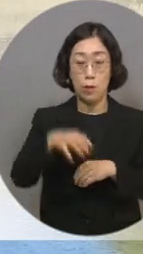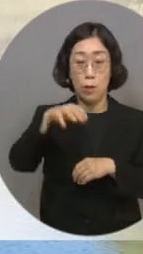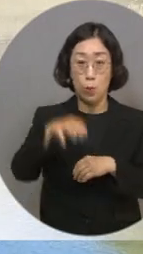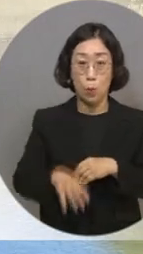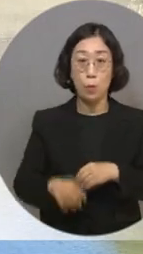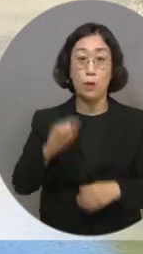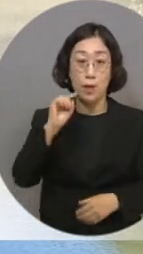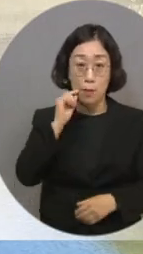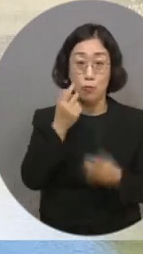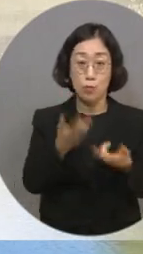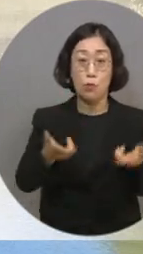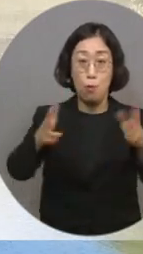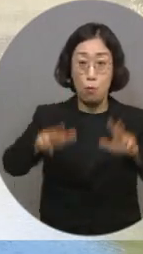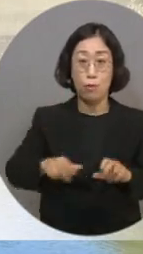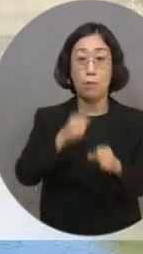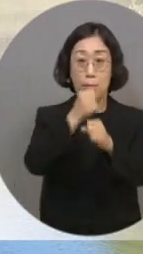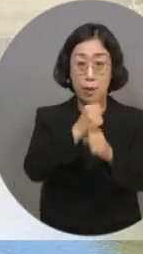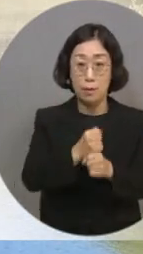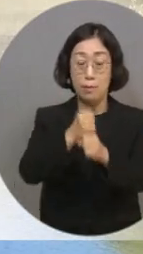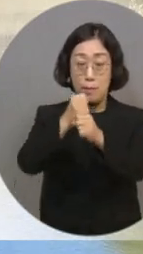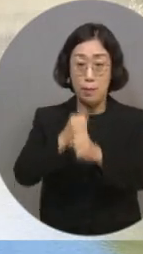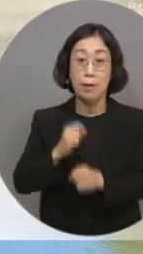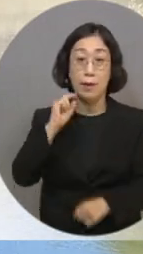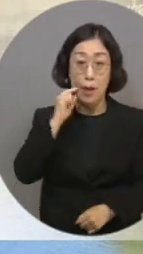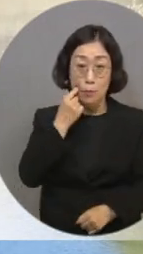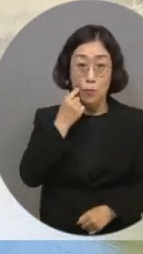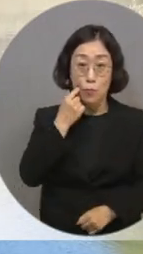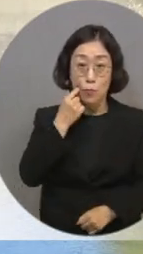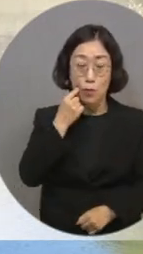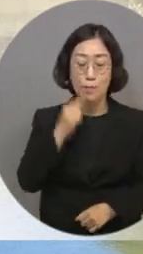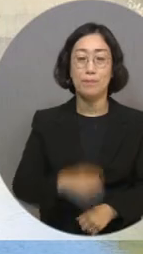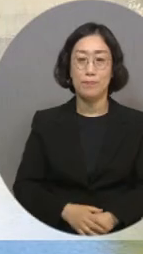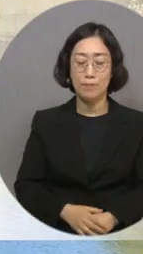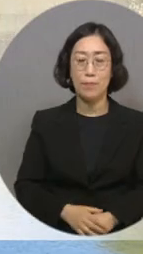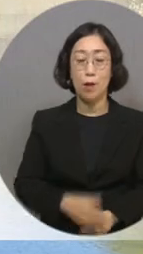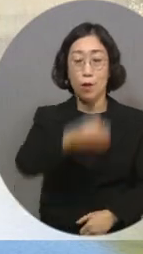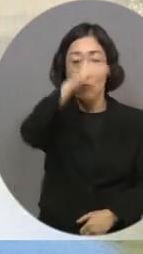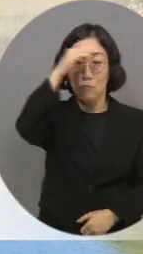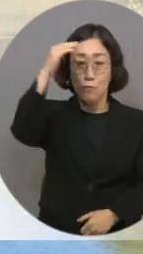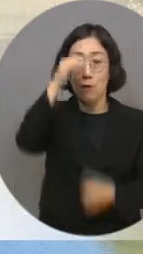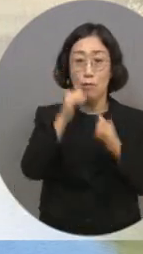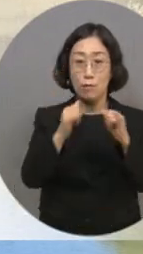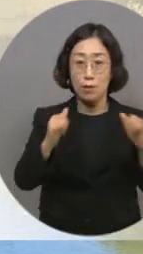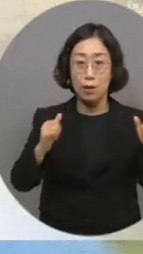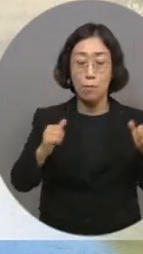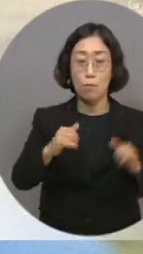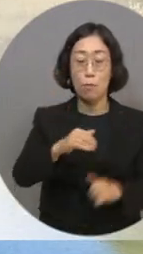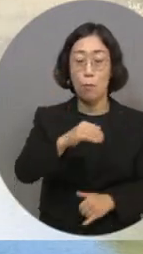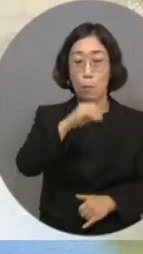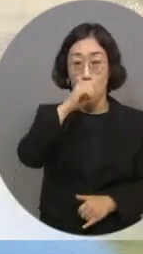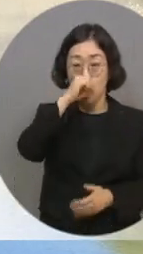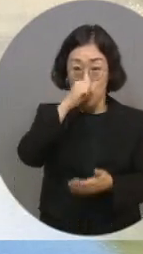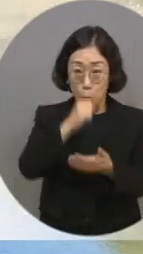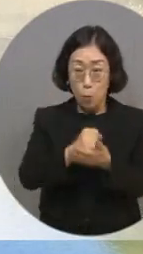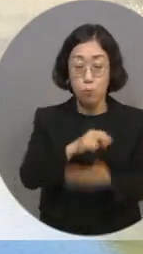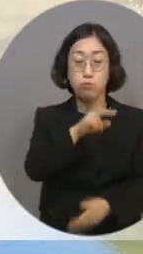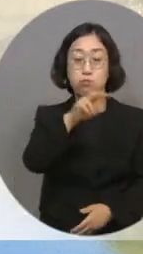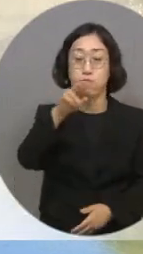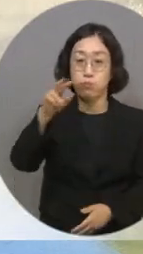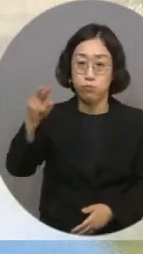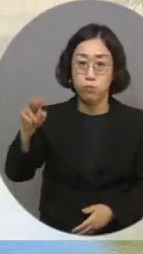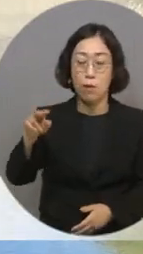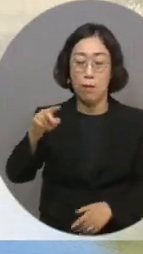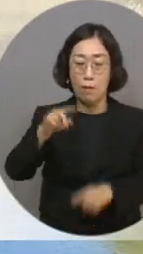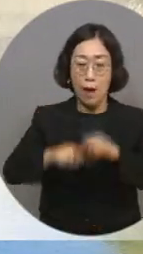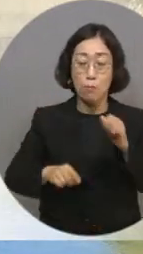이렇게 가꿔주게 됨으로써 정말 관람객들이 보기 좋고 나무